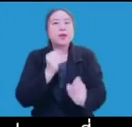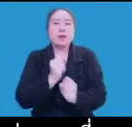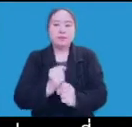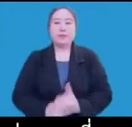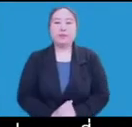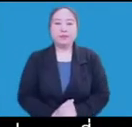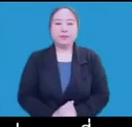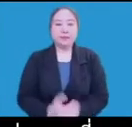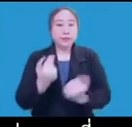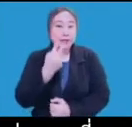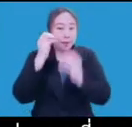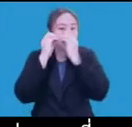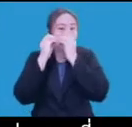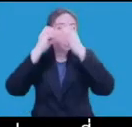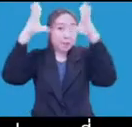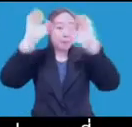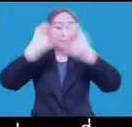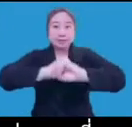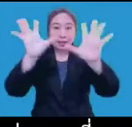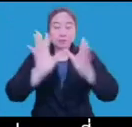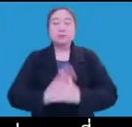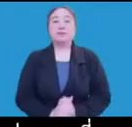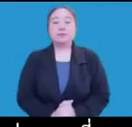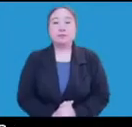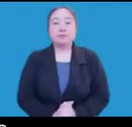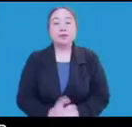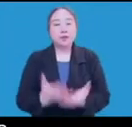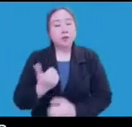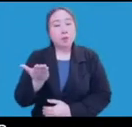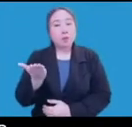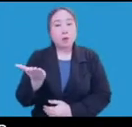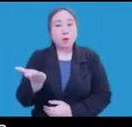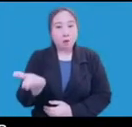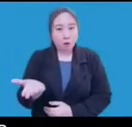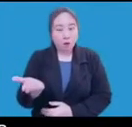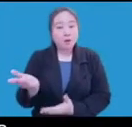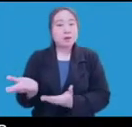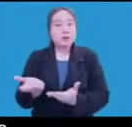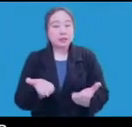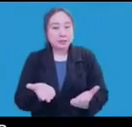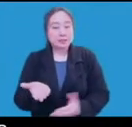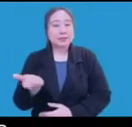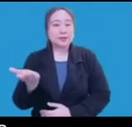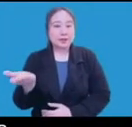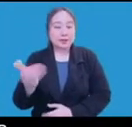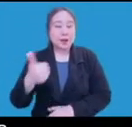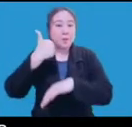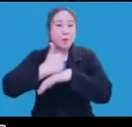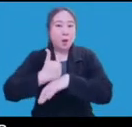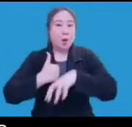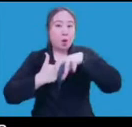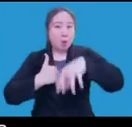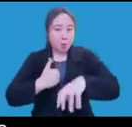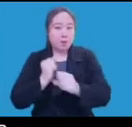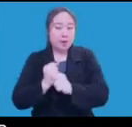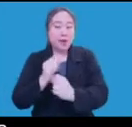ครับแล้วก็เพื่อให้เห็นภาพที่ชัดเจนมากขึ้นนะครับคงต้องขอเรียนเชิญคุณมนทิราสิมทองนะฮะท่านผอ.กลุ่ม